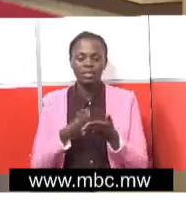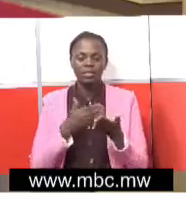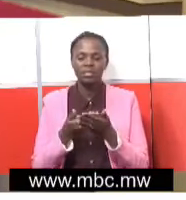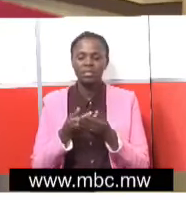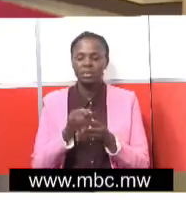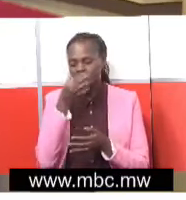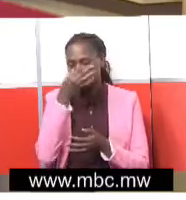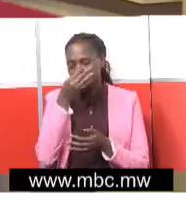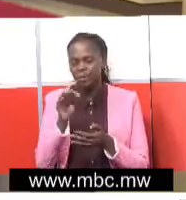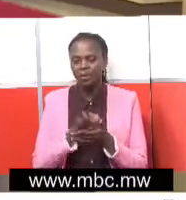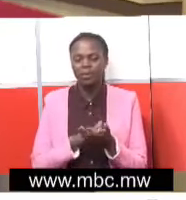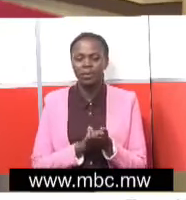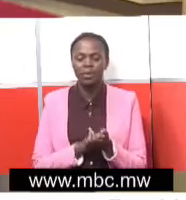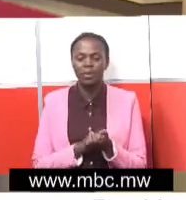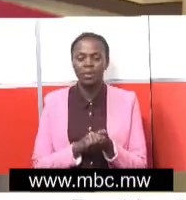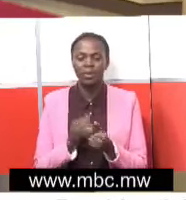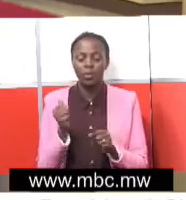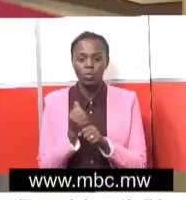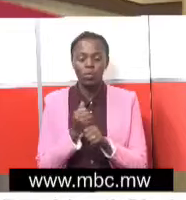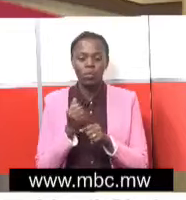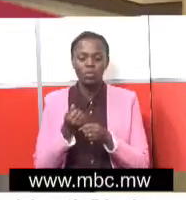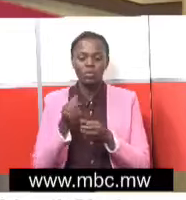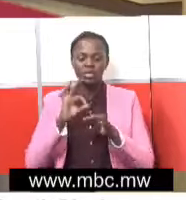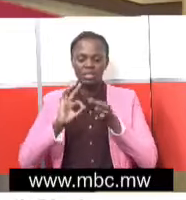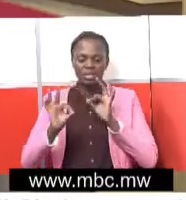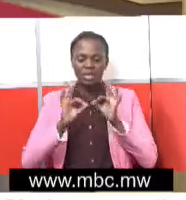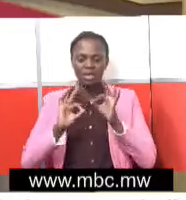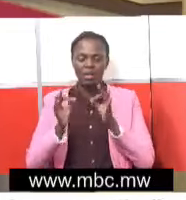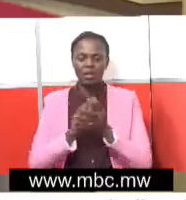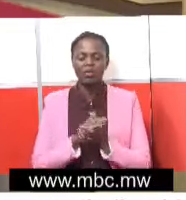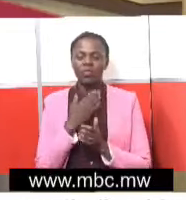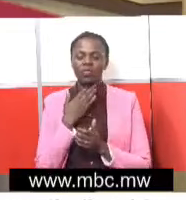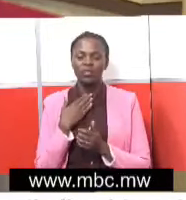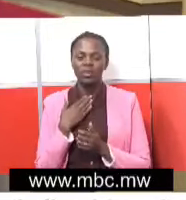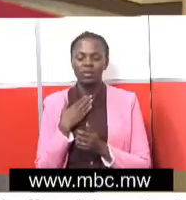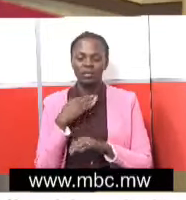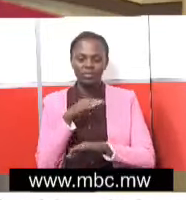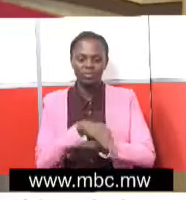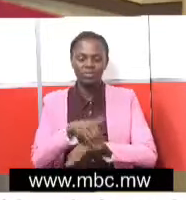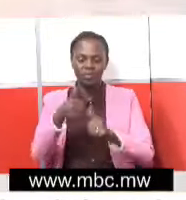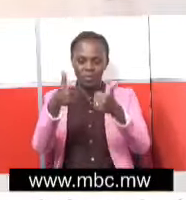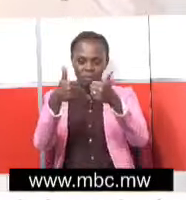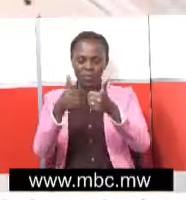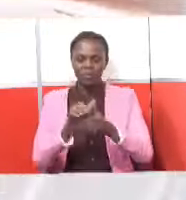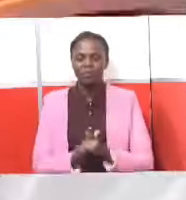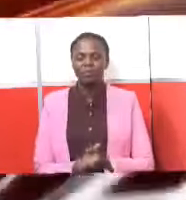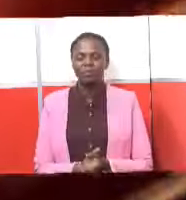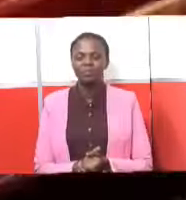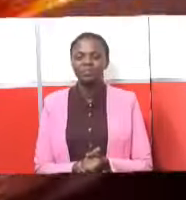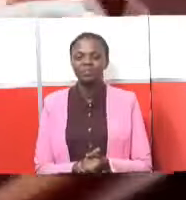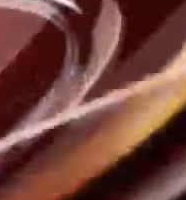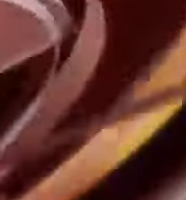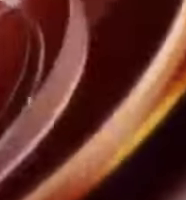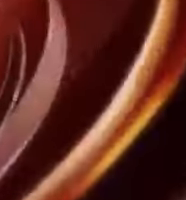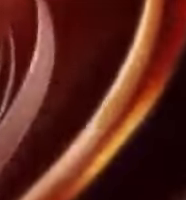Wirima amene amapereka mawu achiyankhulo. Tikufunirani usiku opambana.